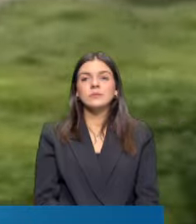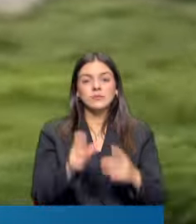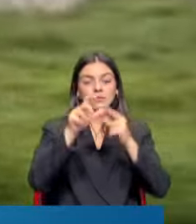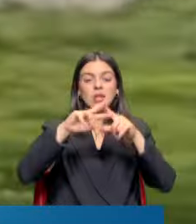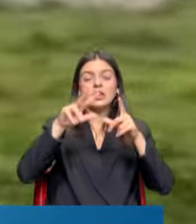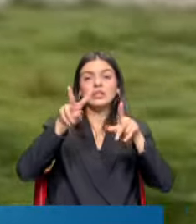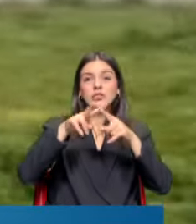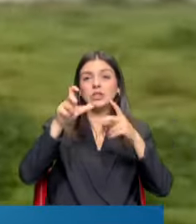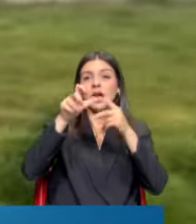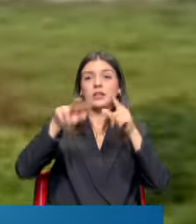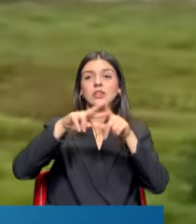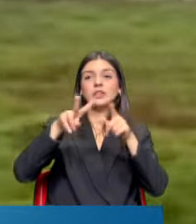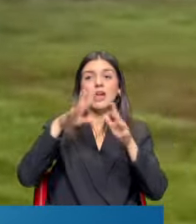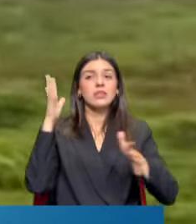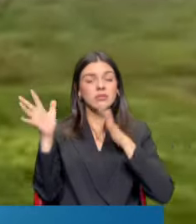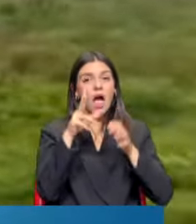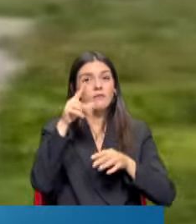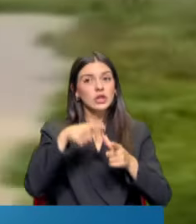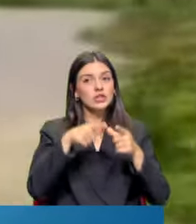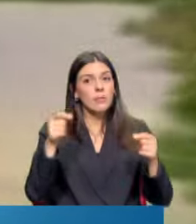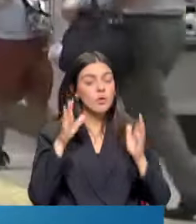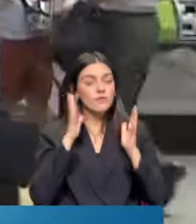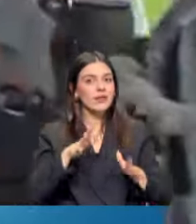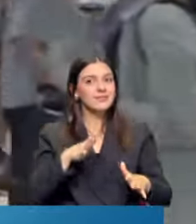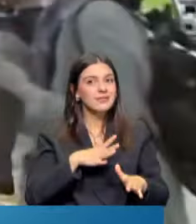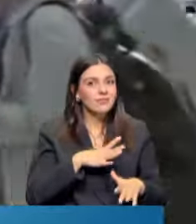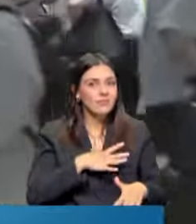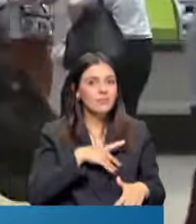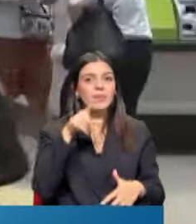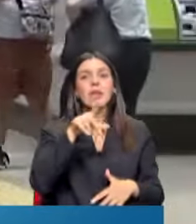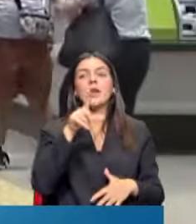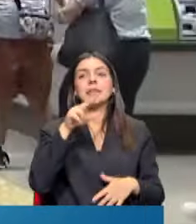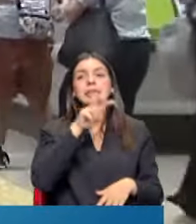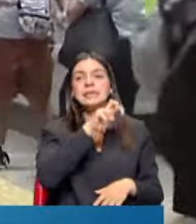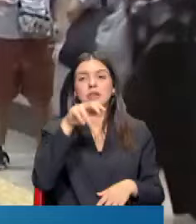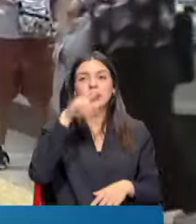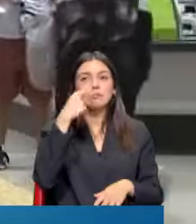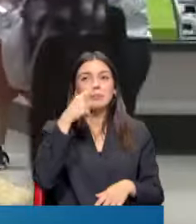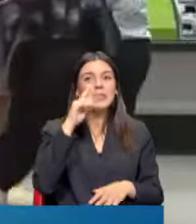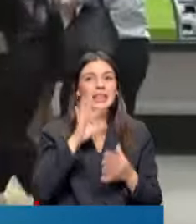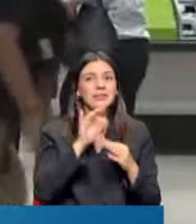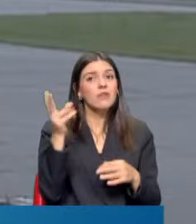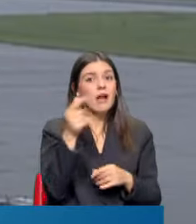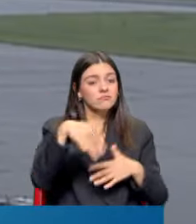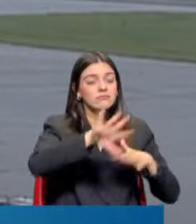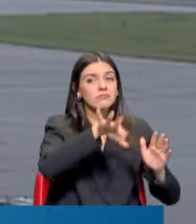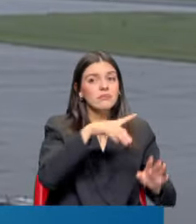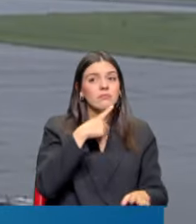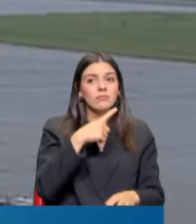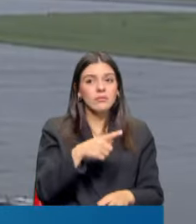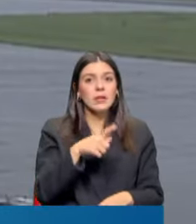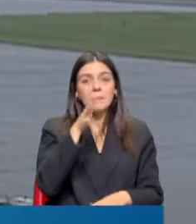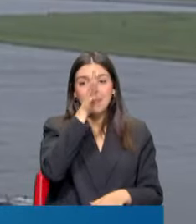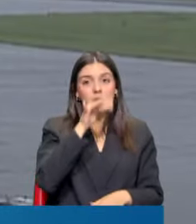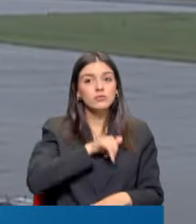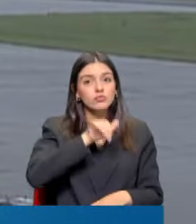Şanşan tayfunu 2 gündür Japonya'da etkili oluyor. Hatta yetkililer 870 bin kişiye tahliye uyarısında bulunmuştu. 500